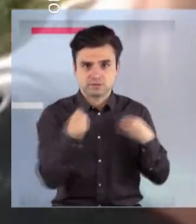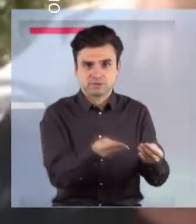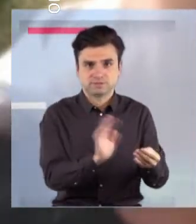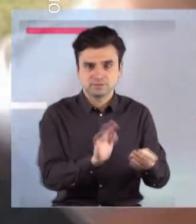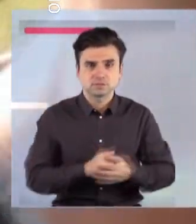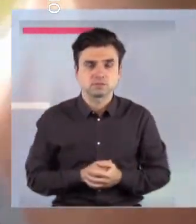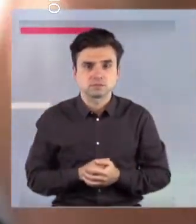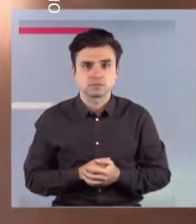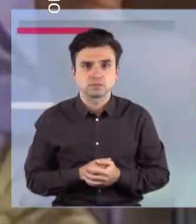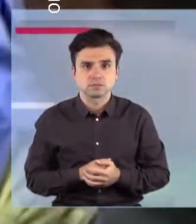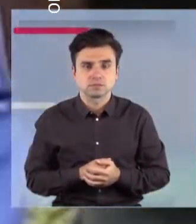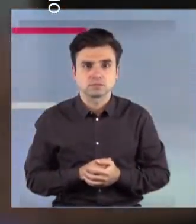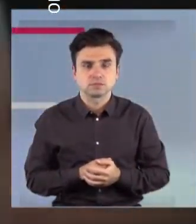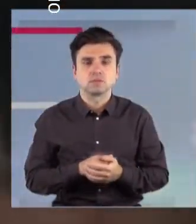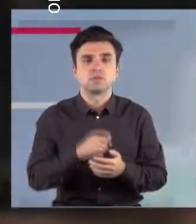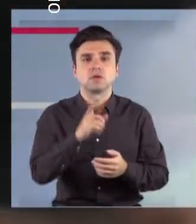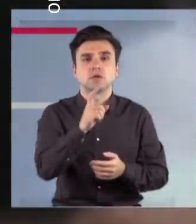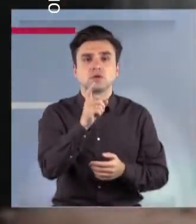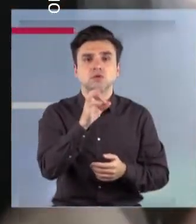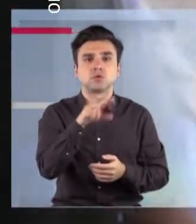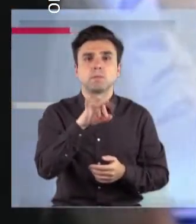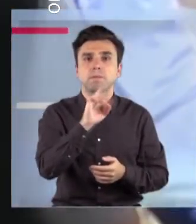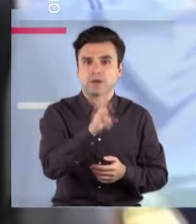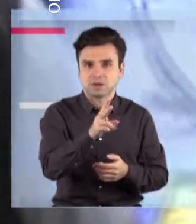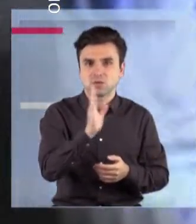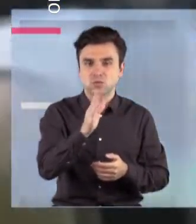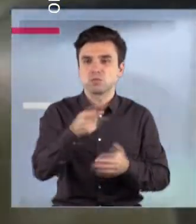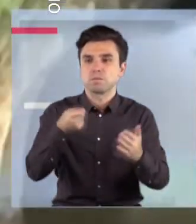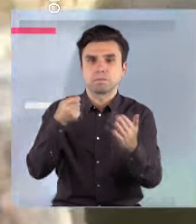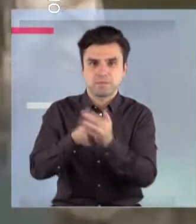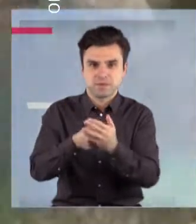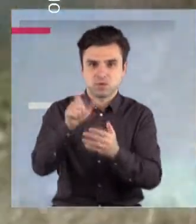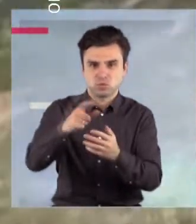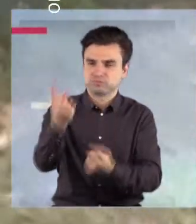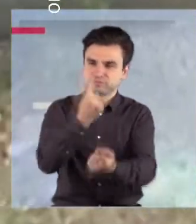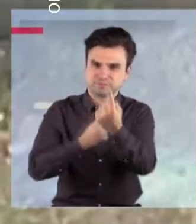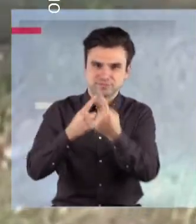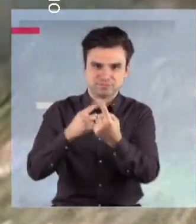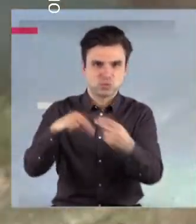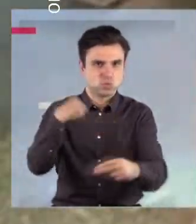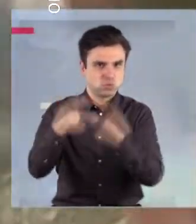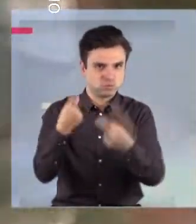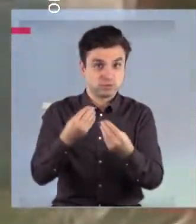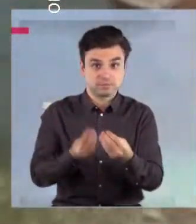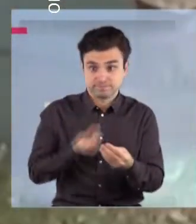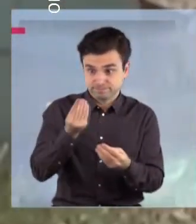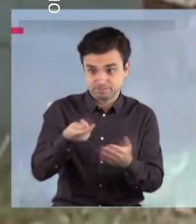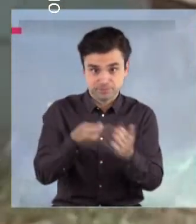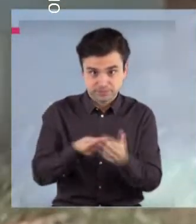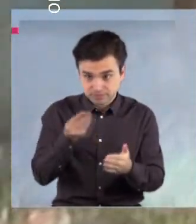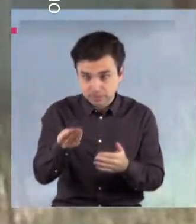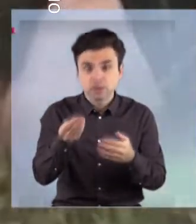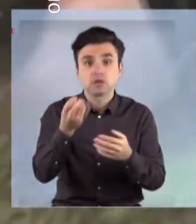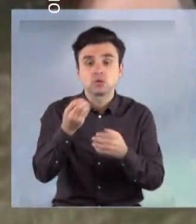опитали 3 свідків, і ще 3 вислухають у листопаді. У суді залишилось розглянути 2 томи із 10 по справі.